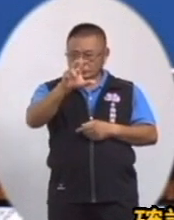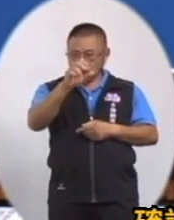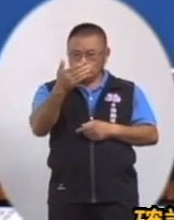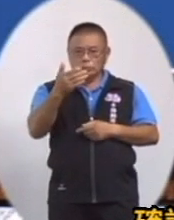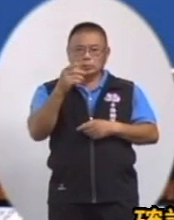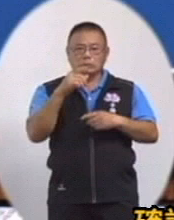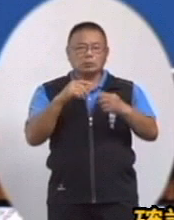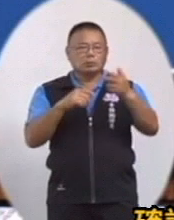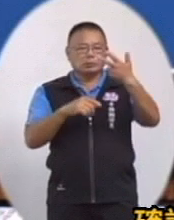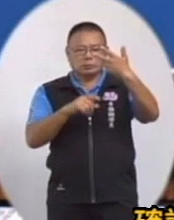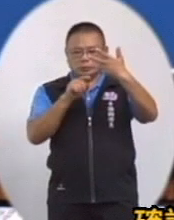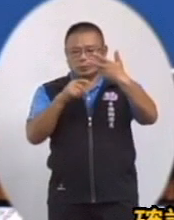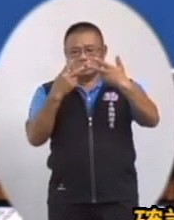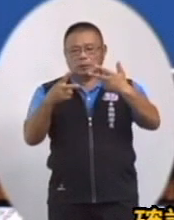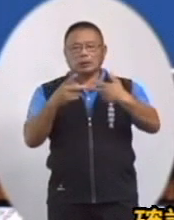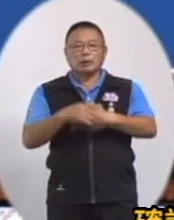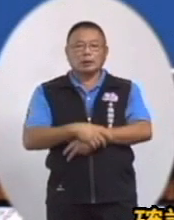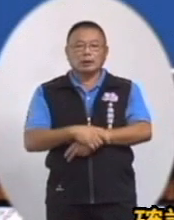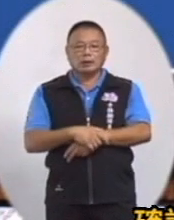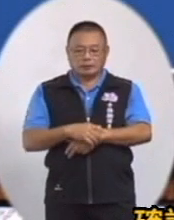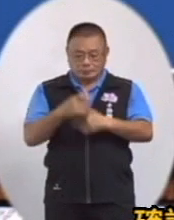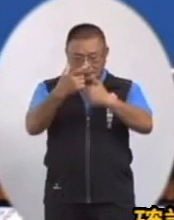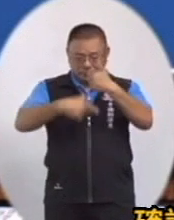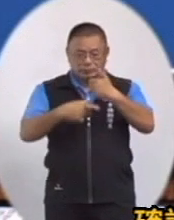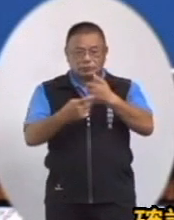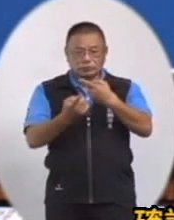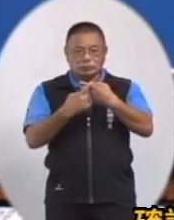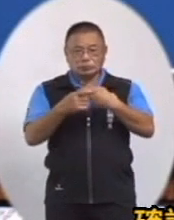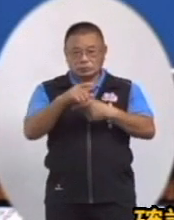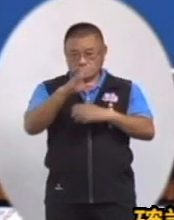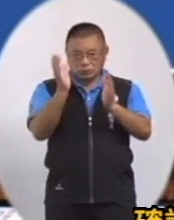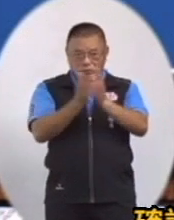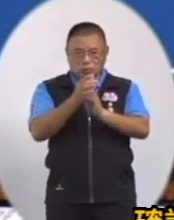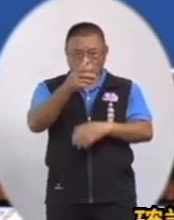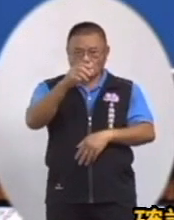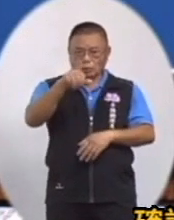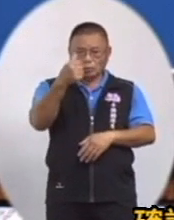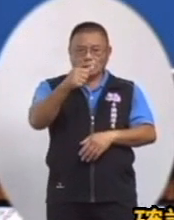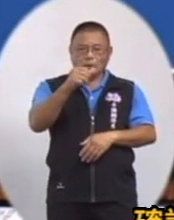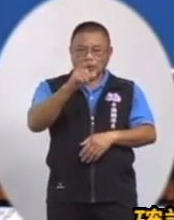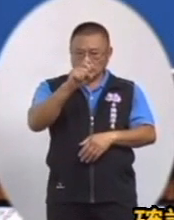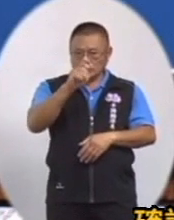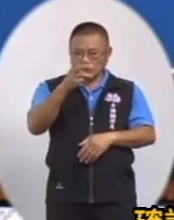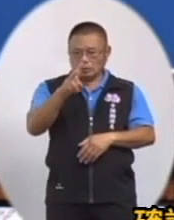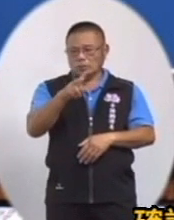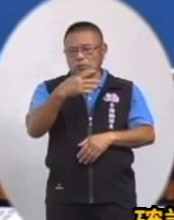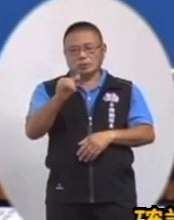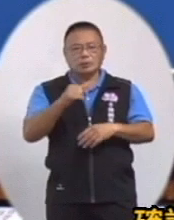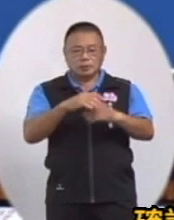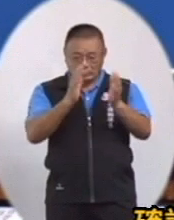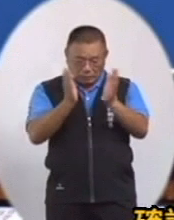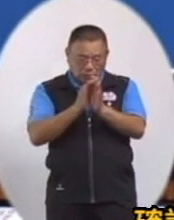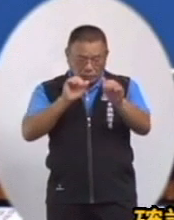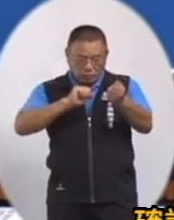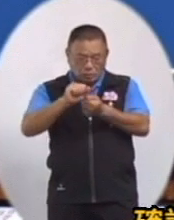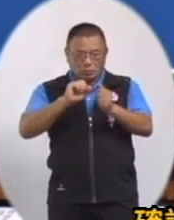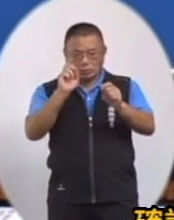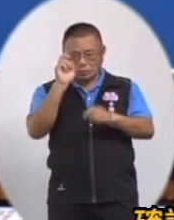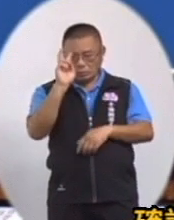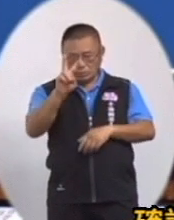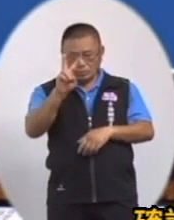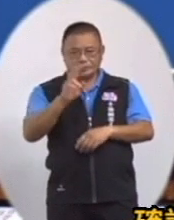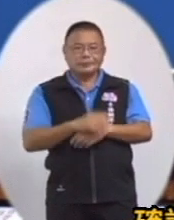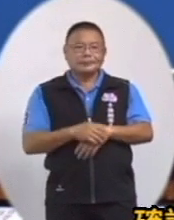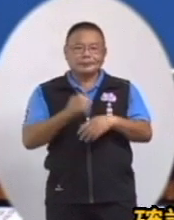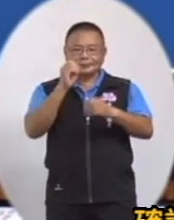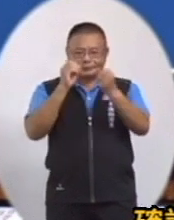占7.2%。单一个个案呢，确诊的有512人，是 46.9%， 洗肾的有2人，那大概